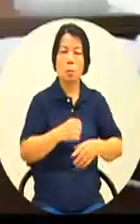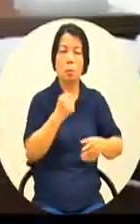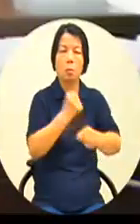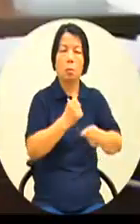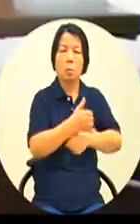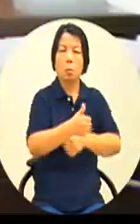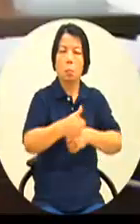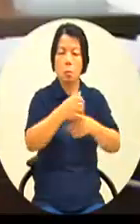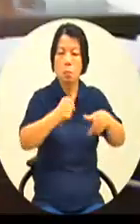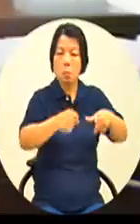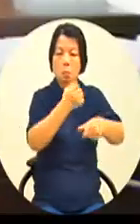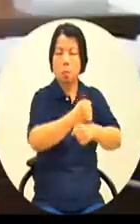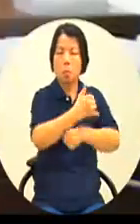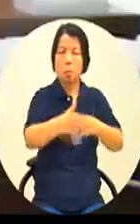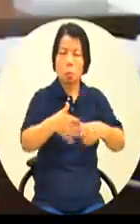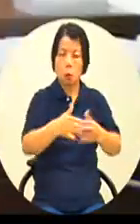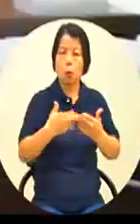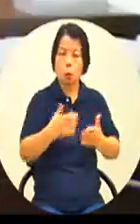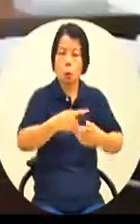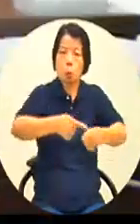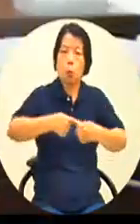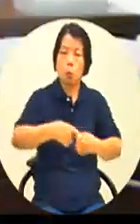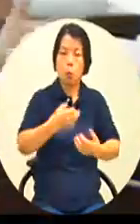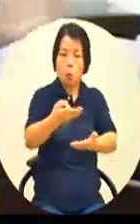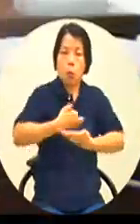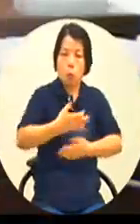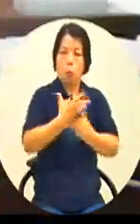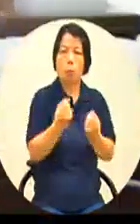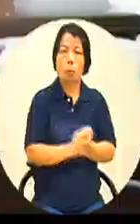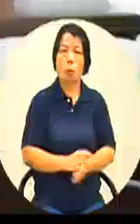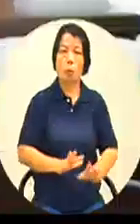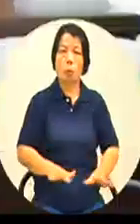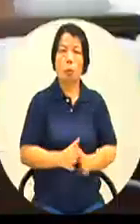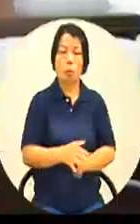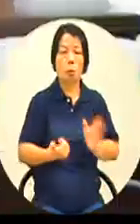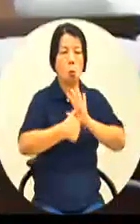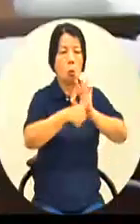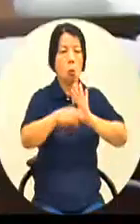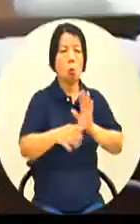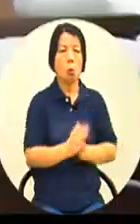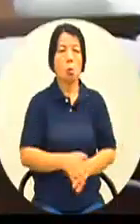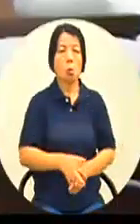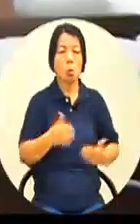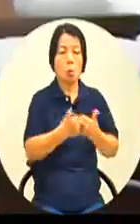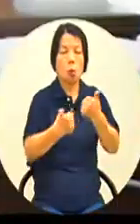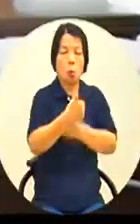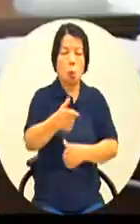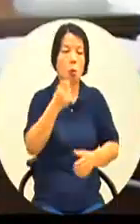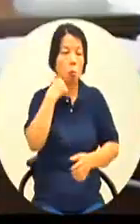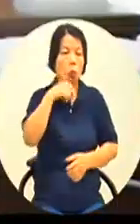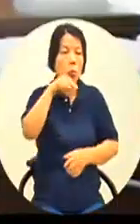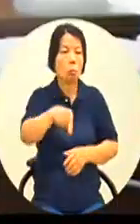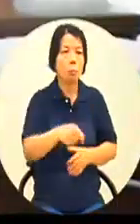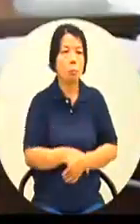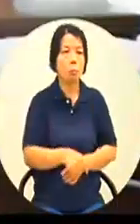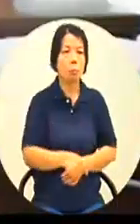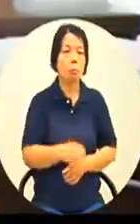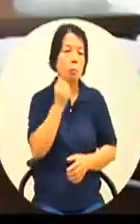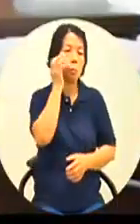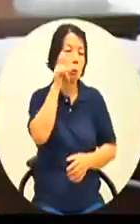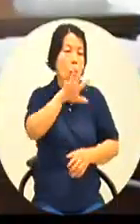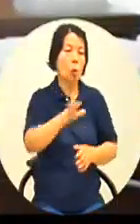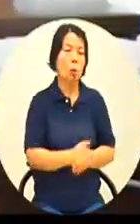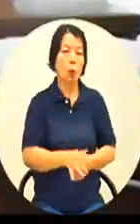水呢，我们是喜爱我这个头衔。后起完沙粒是荣耀，我们喜爱这个头衔，我们为您服务是